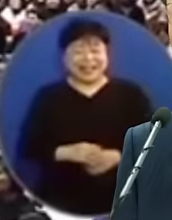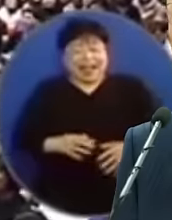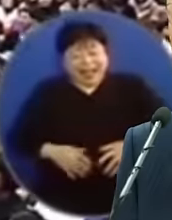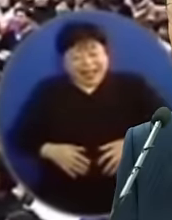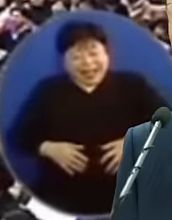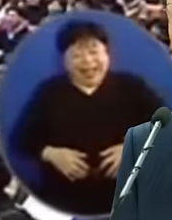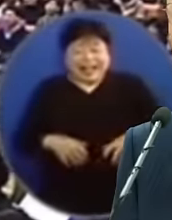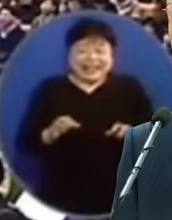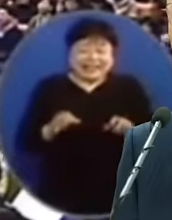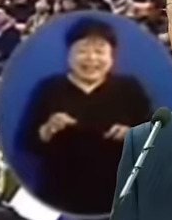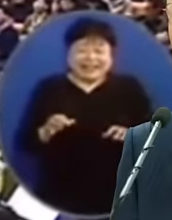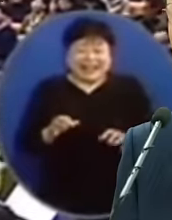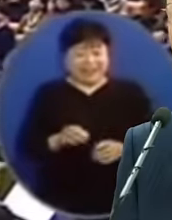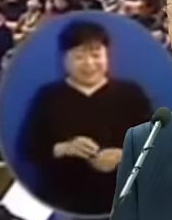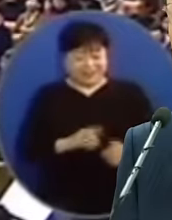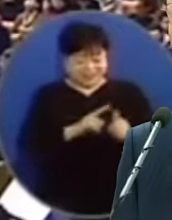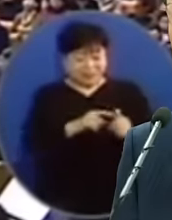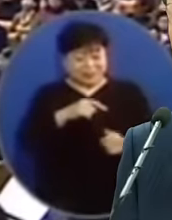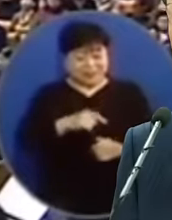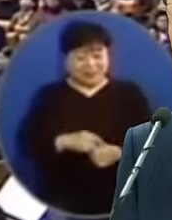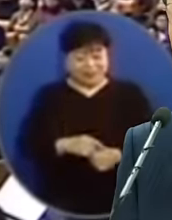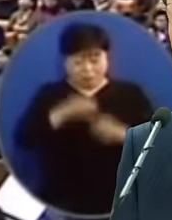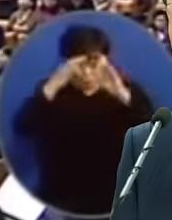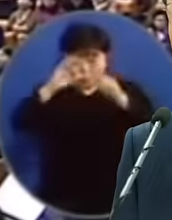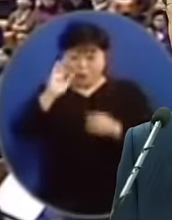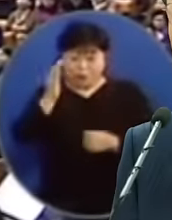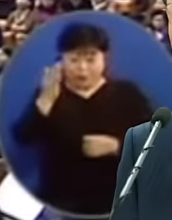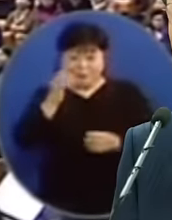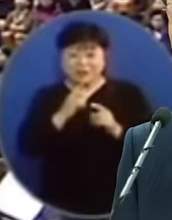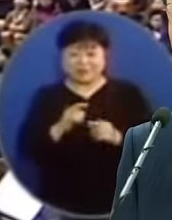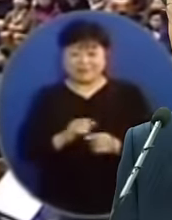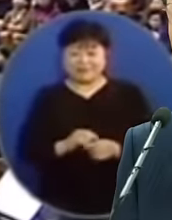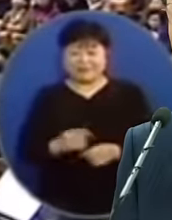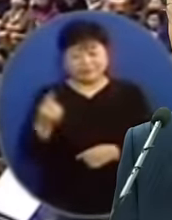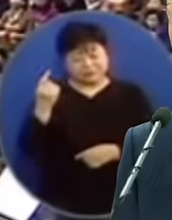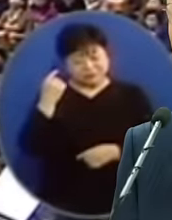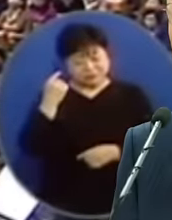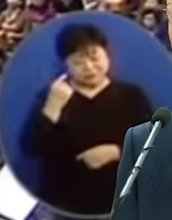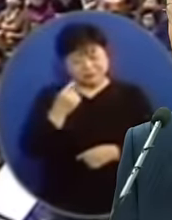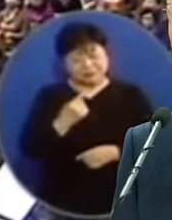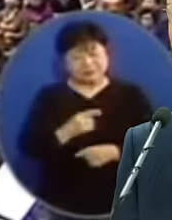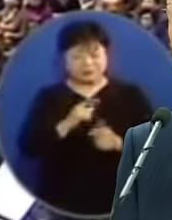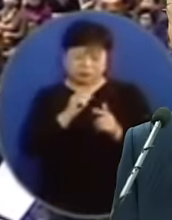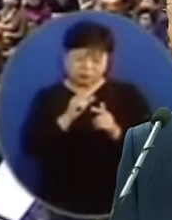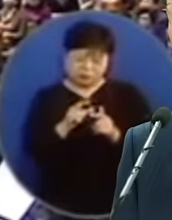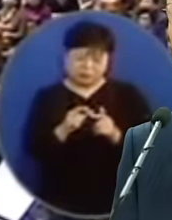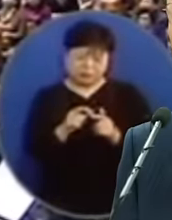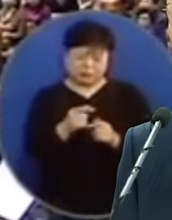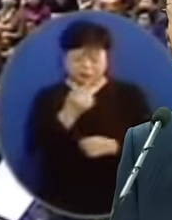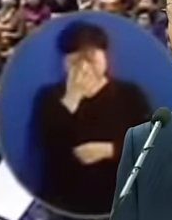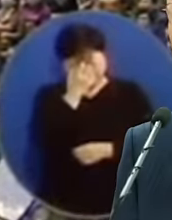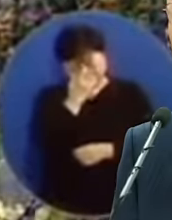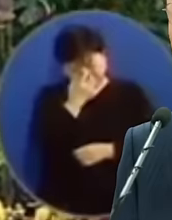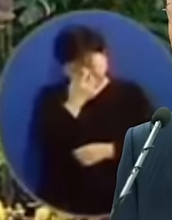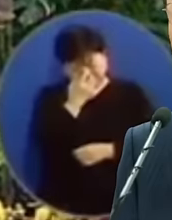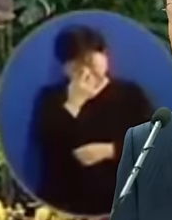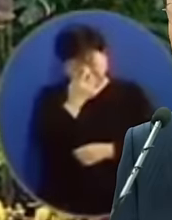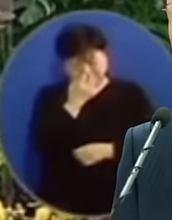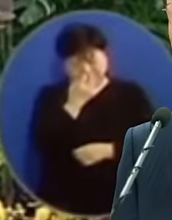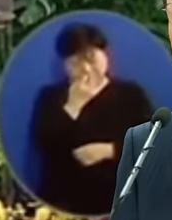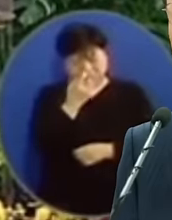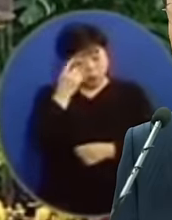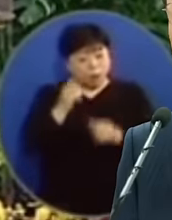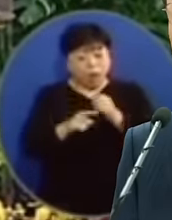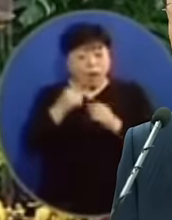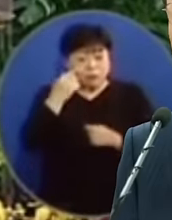웃게 만들어줍니다. 그러니까 이 사람이 그 이야기를 듣더니만 더 고통스러운 모습을 합니다. 왜